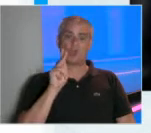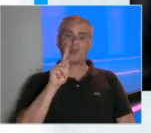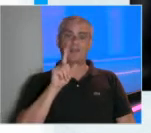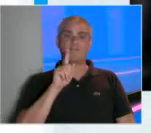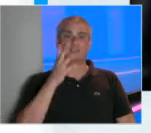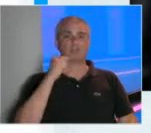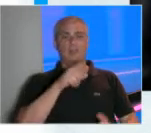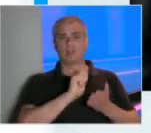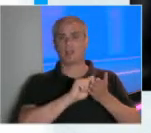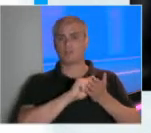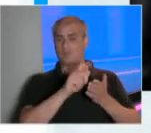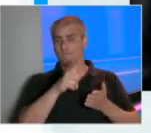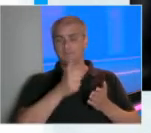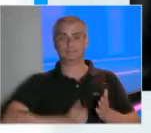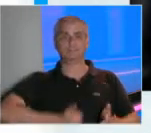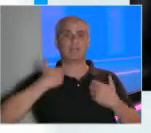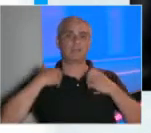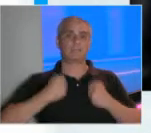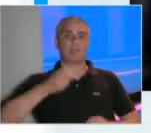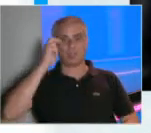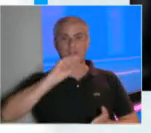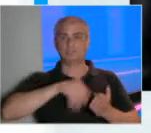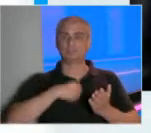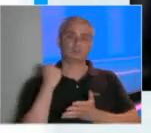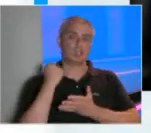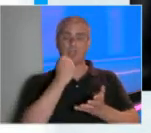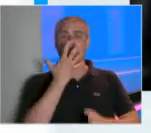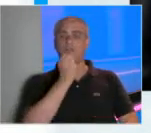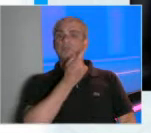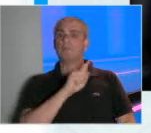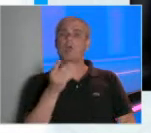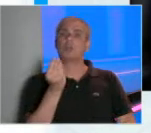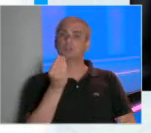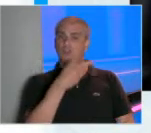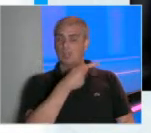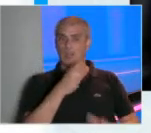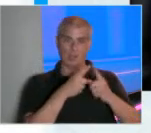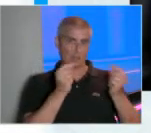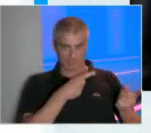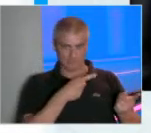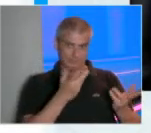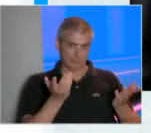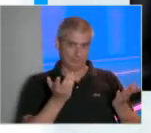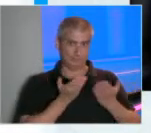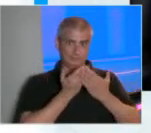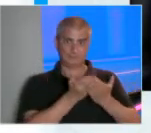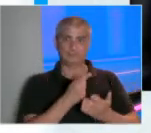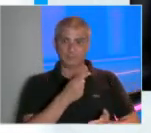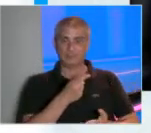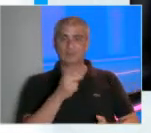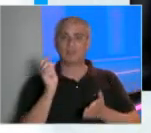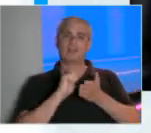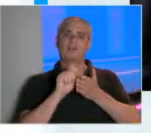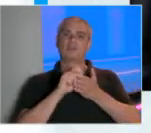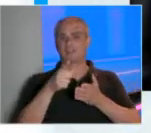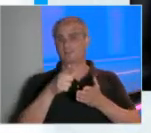על ידיעה בנכתב כי שר הביטחון גנץ אישר העברה של 50 מיליוני שקלים לעזה, עיין ערך הסיוע הקטרי, וכך